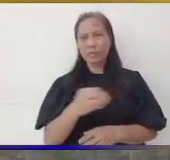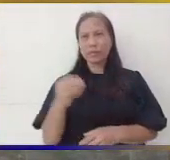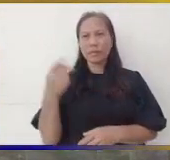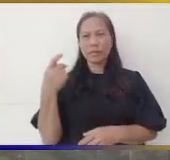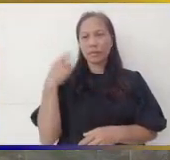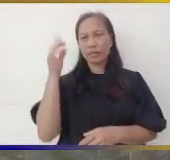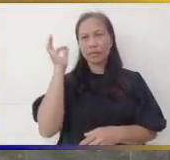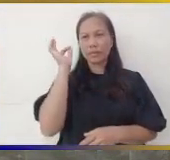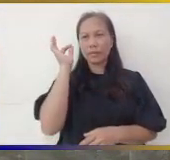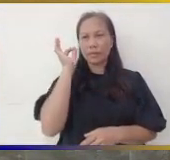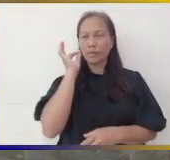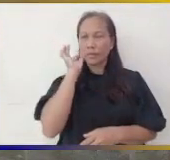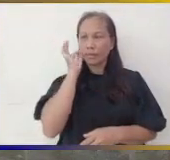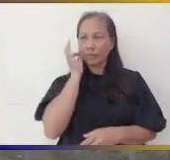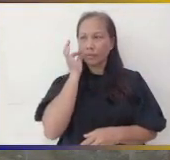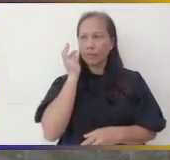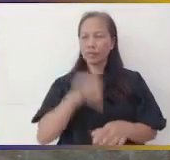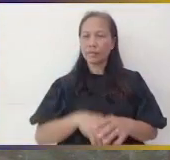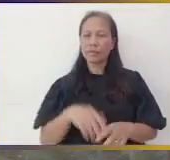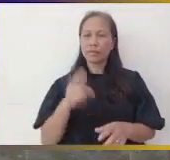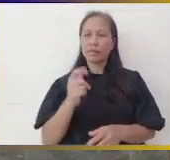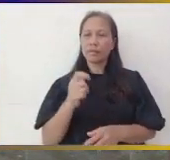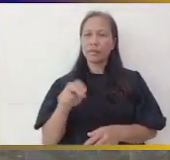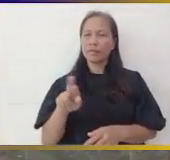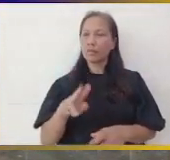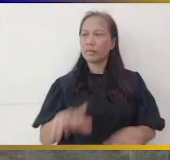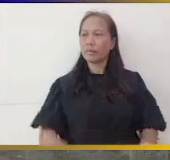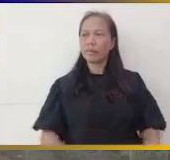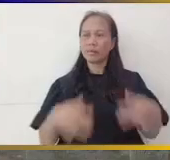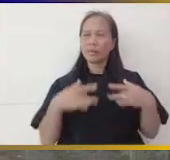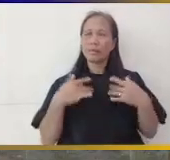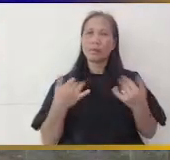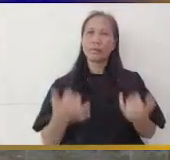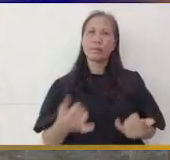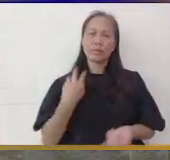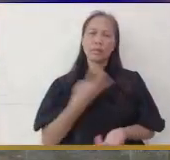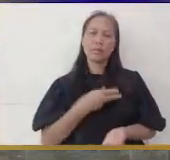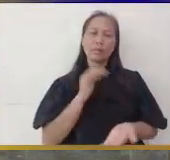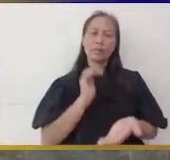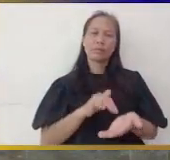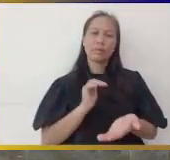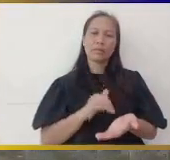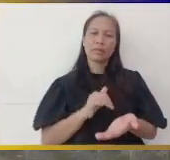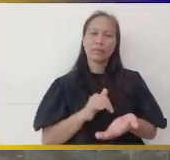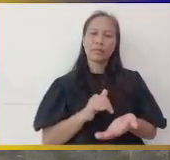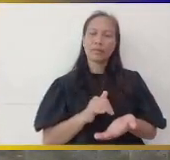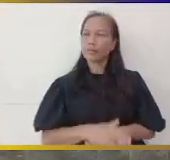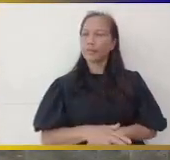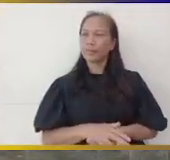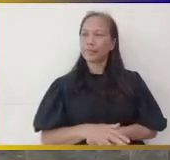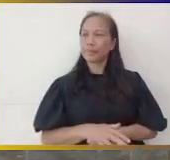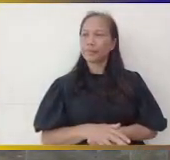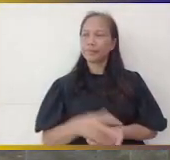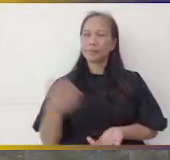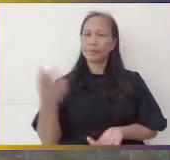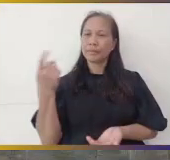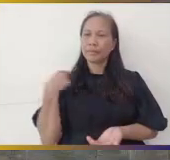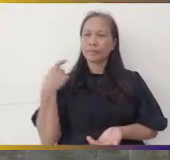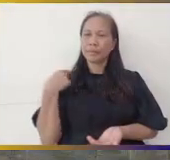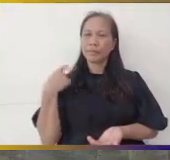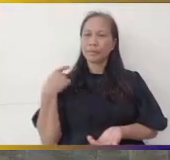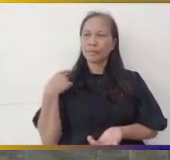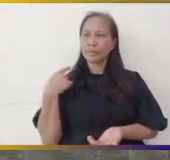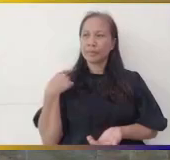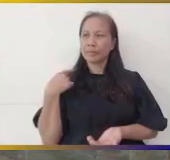kanila pong buhay kaya nga ngayon mga kapatid ang pag-aaralan natin ang mga babanggitin ko sa inyo bibigyan ko kayo ng mga details